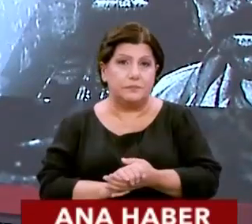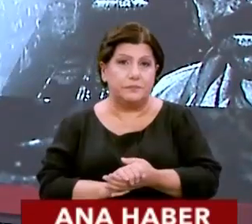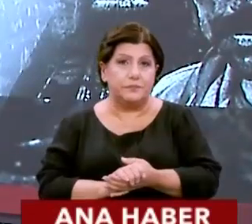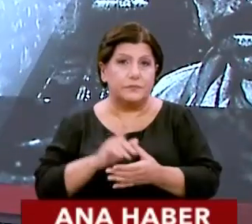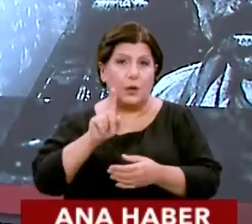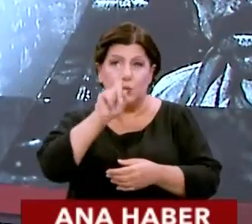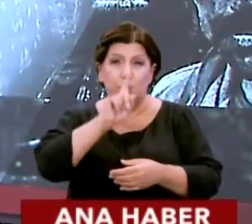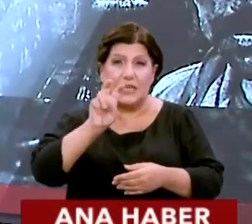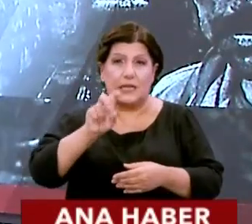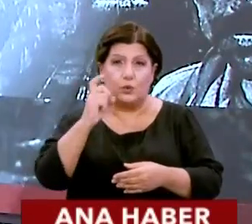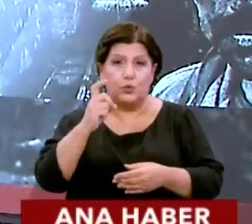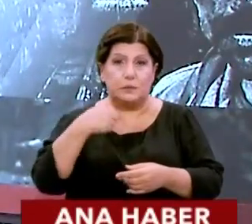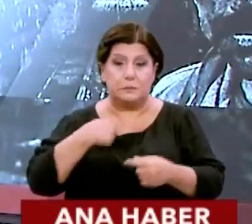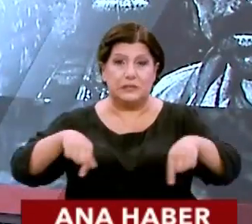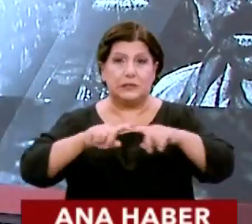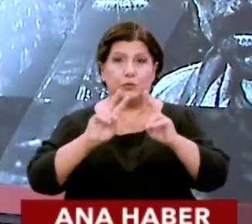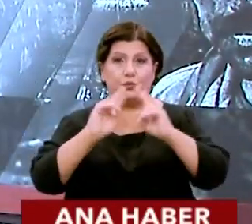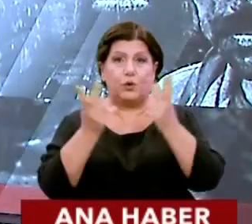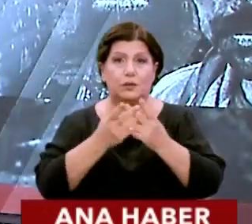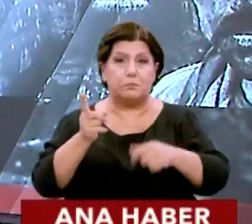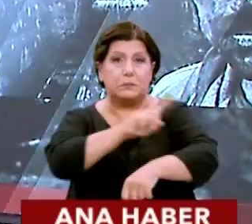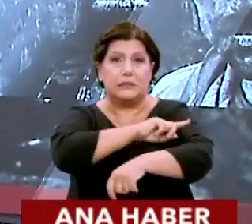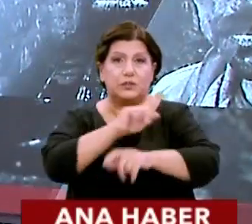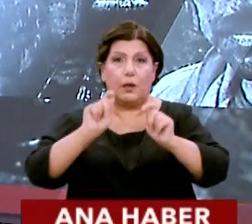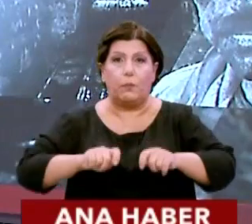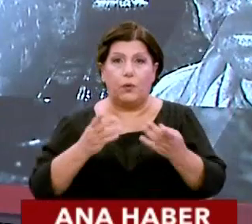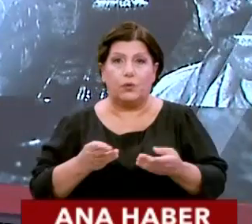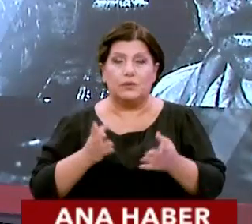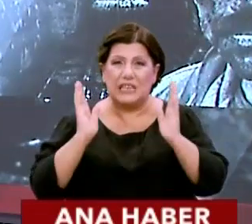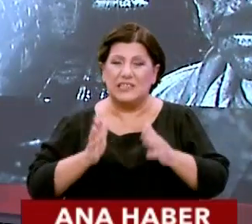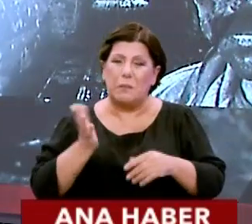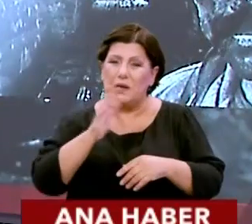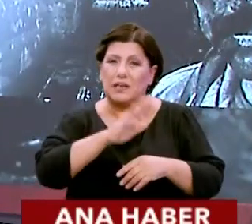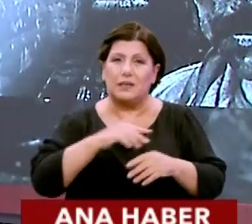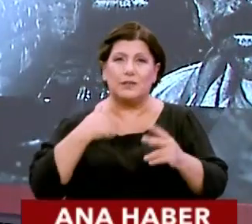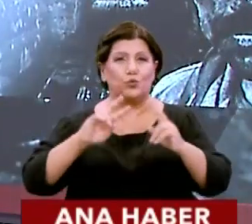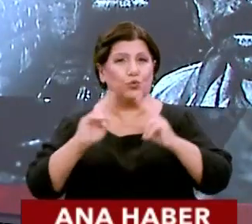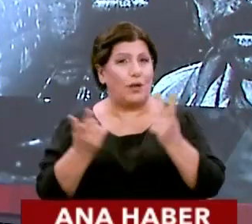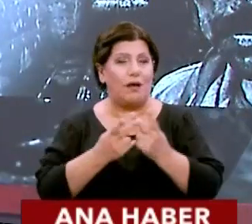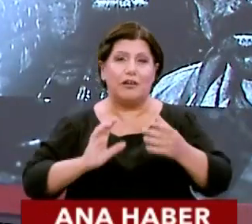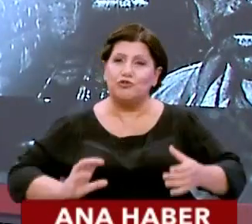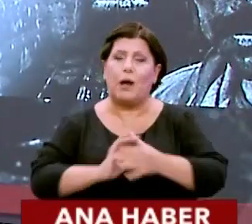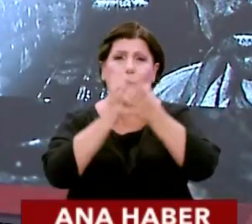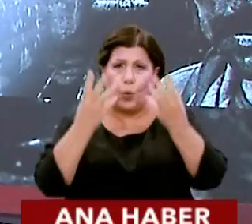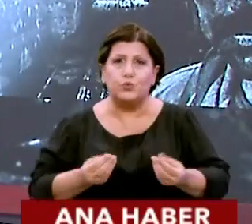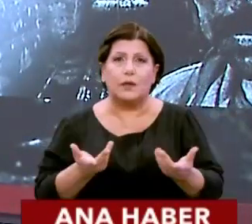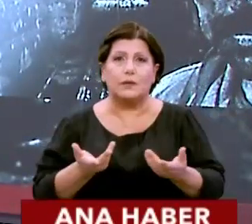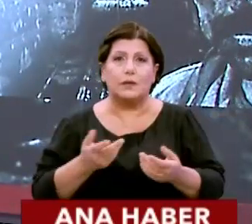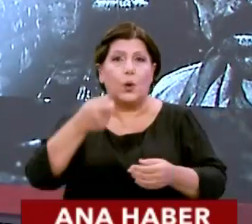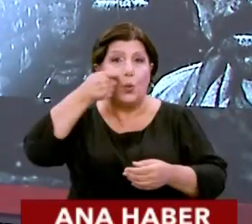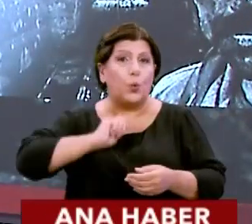o 189 bizi dünya birincisi yapıyor keşke başka şeyler de dünya şampiyonu olsaydık